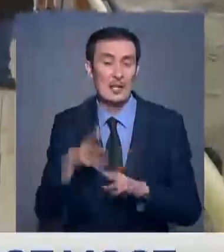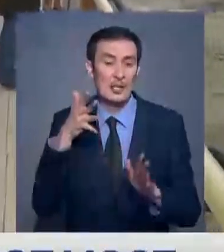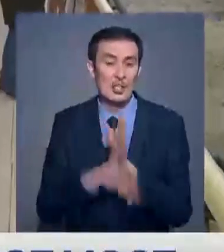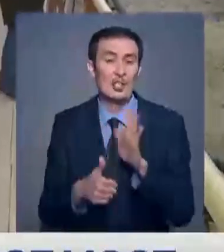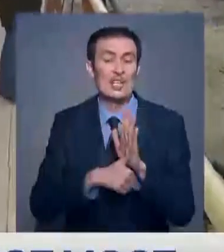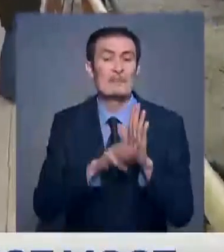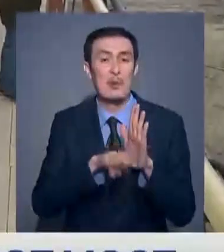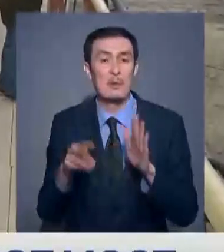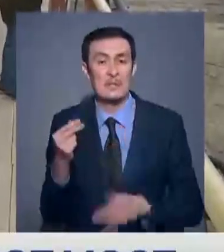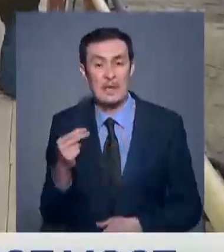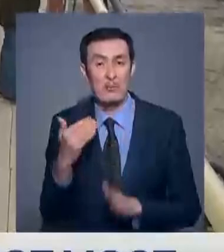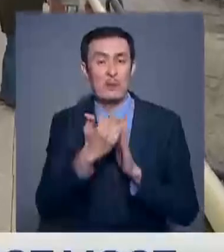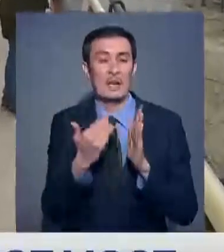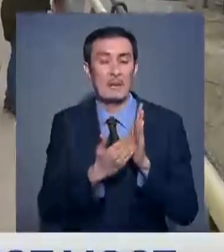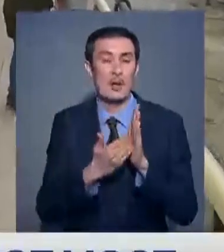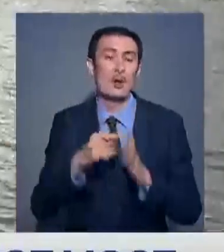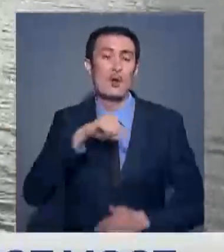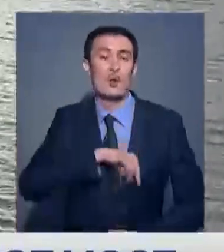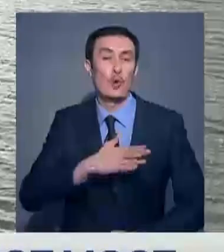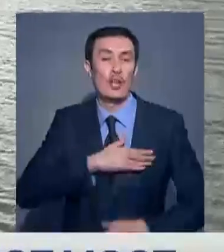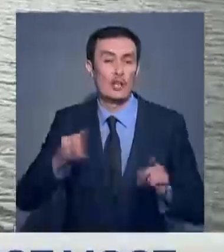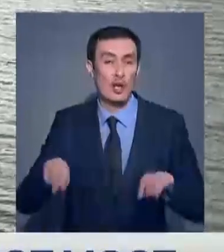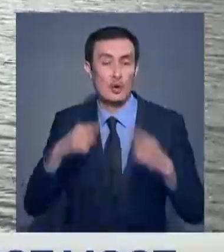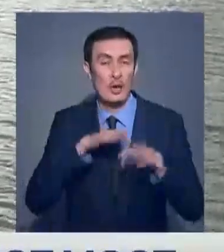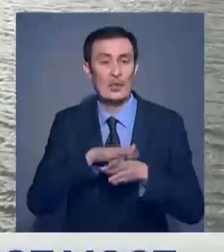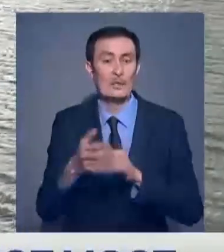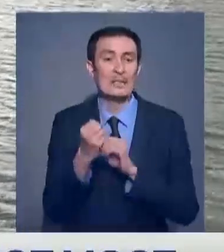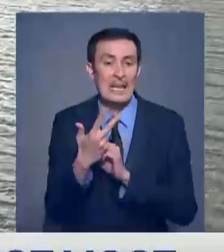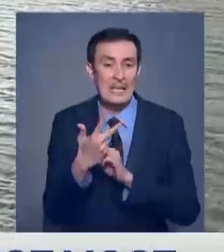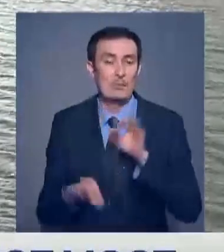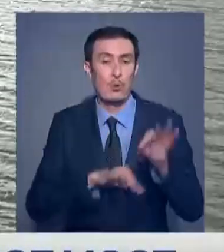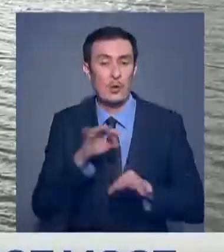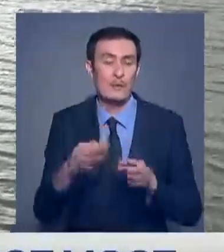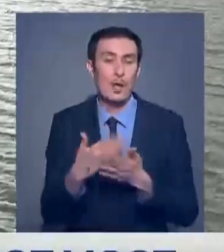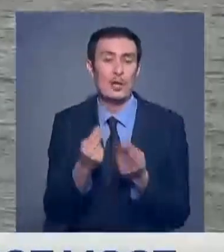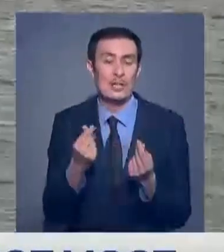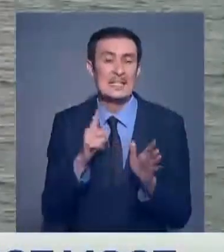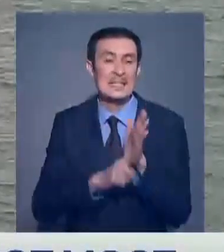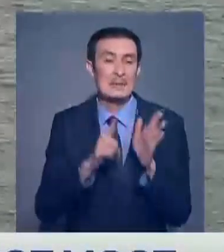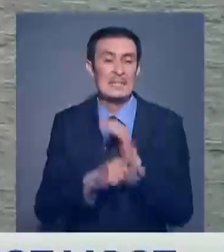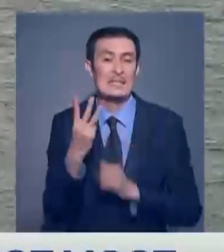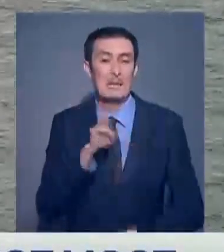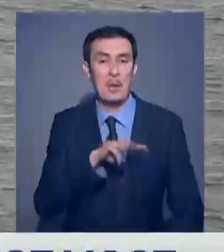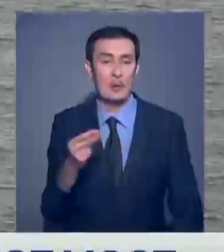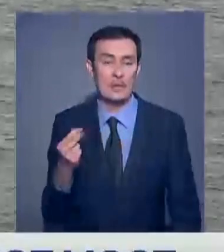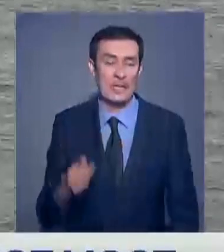6 миллионов тенге. По программе Рухани Жангру в селе реализовано 13 проектов на 73 миллиона